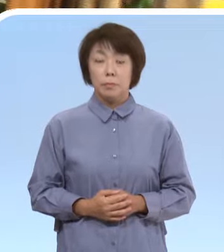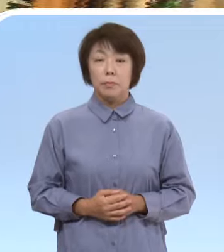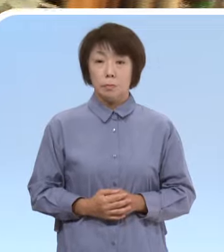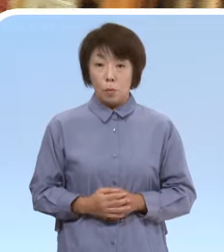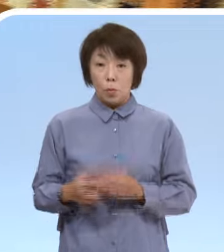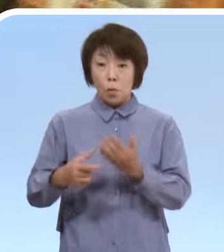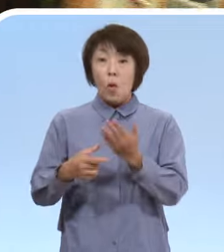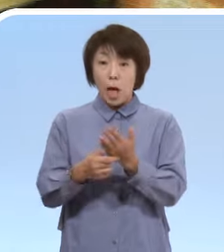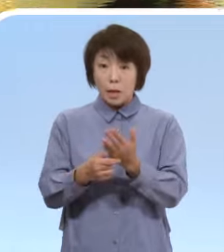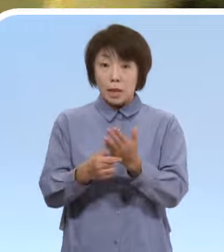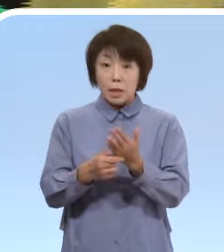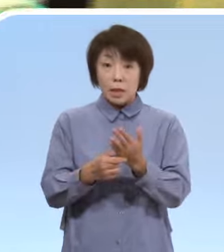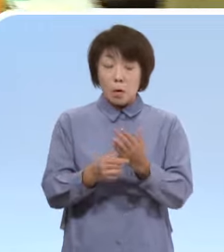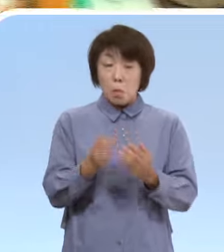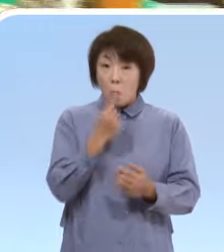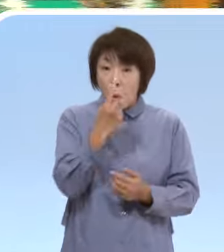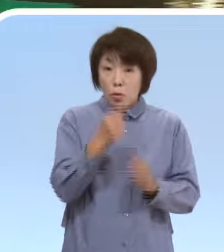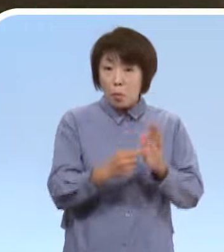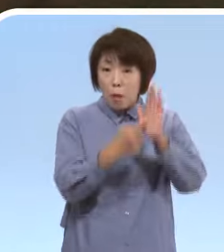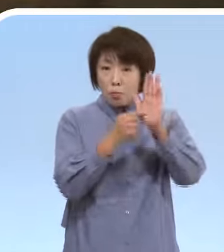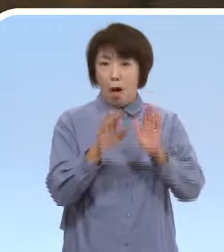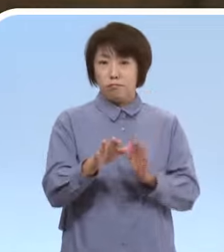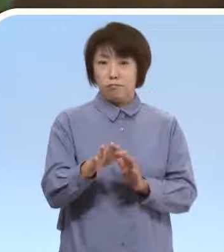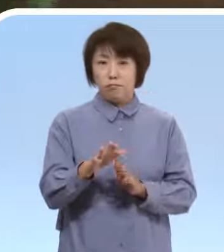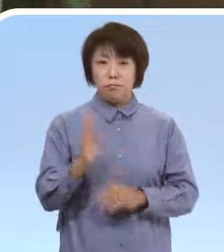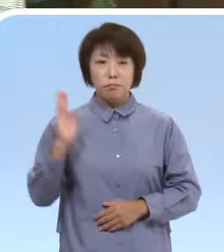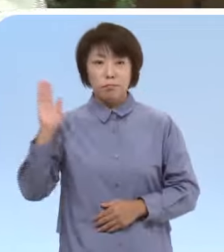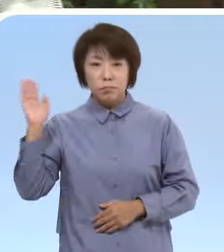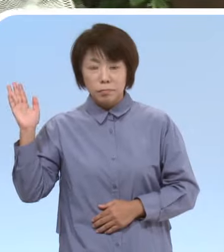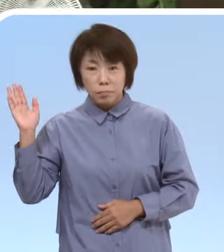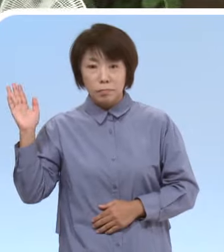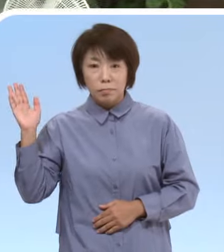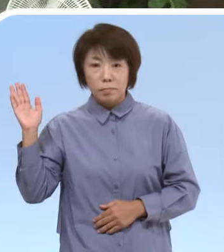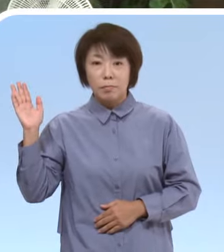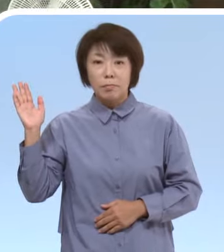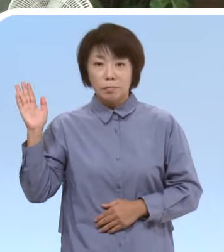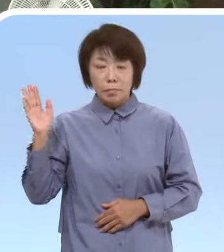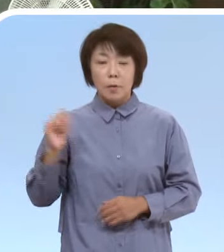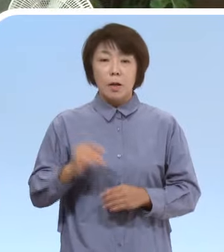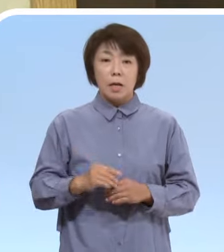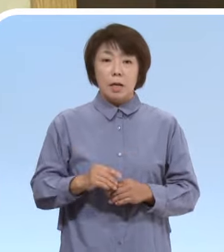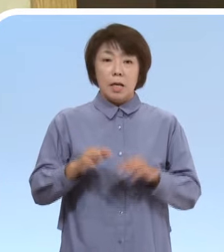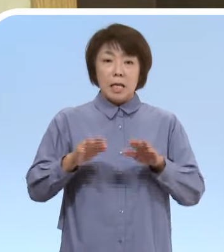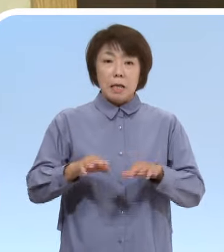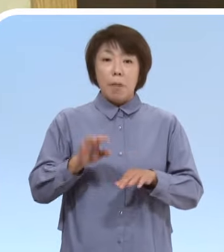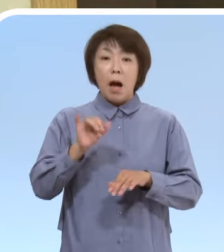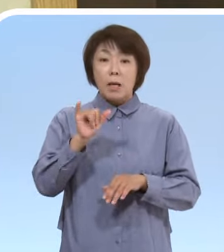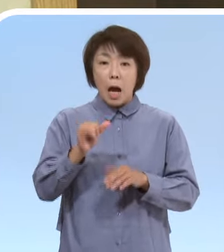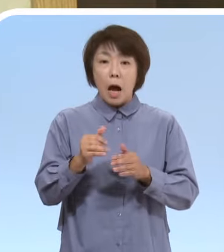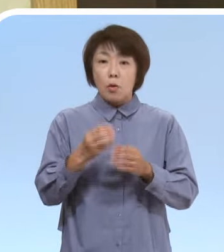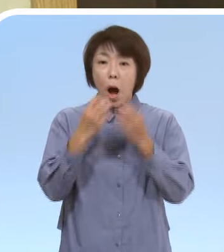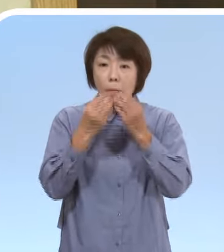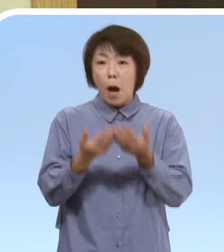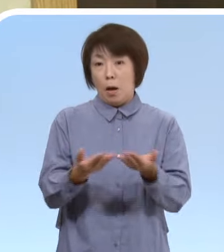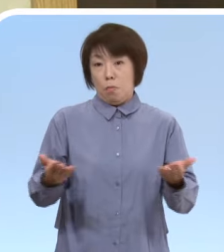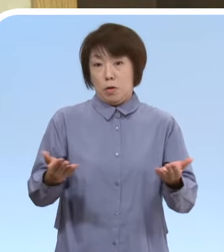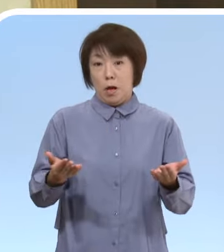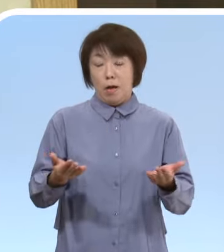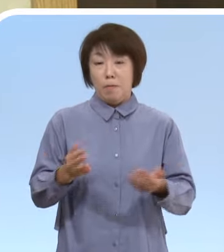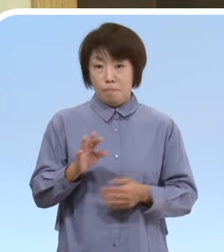ホッケ口駅、もう一つの名物がこちら。駅舎内にある今屋のハンバーガー兵庫です